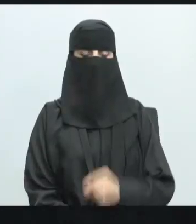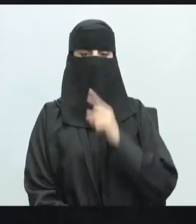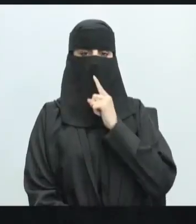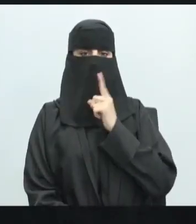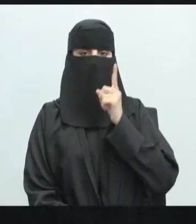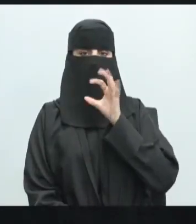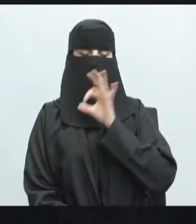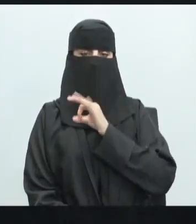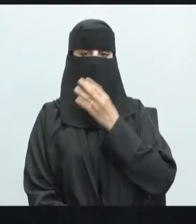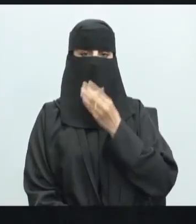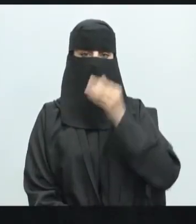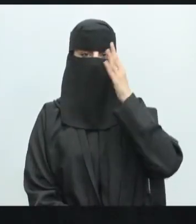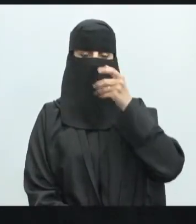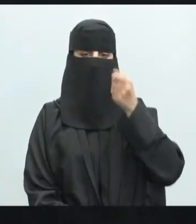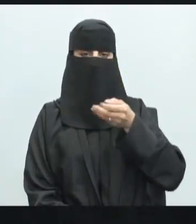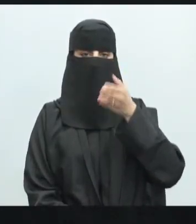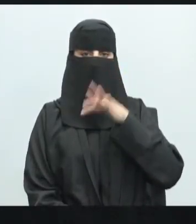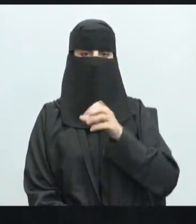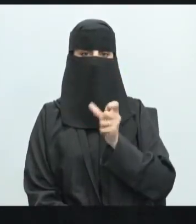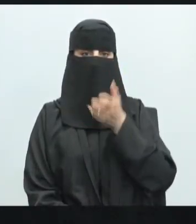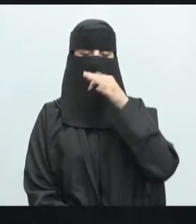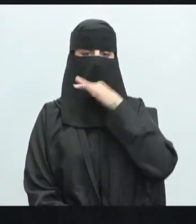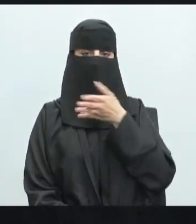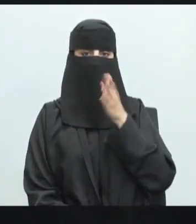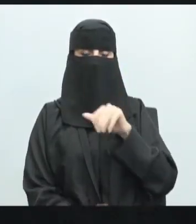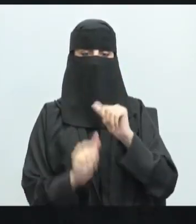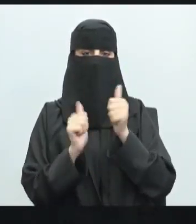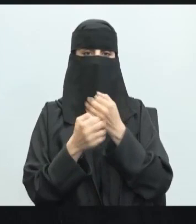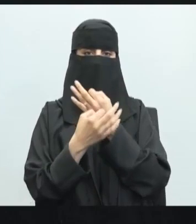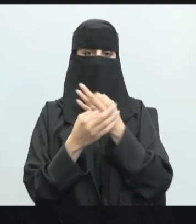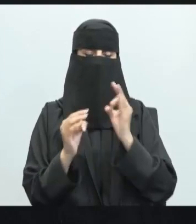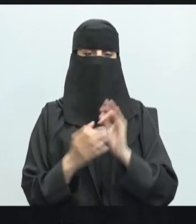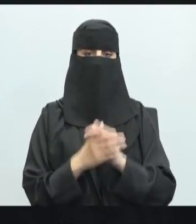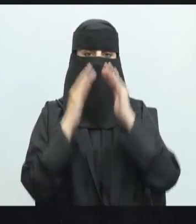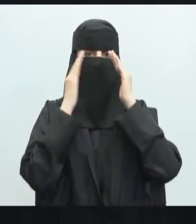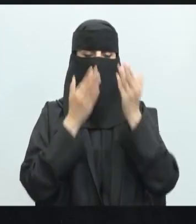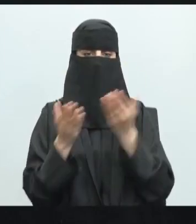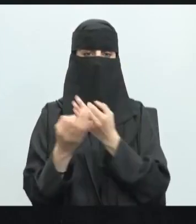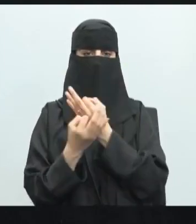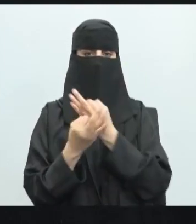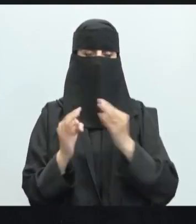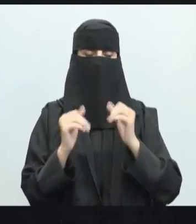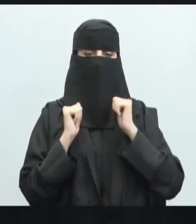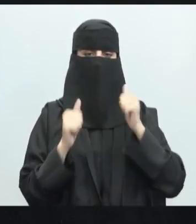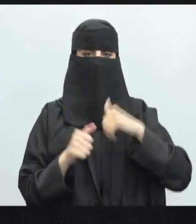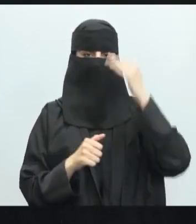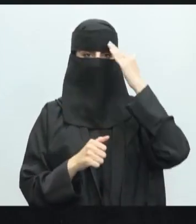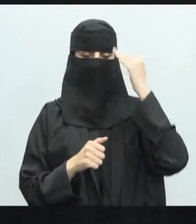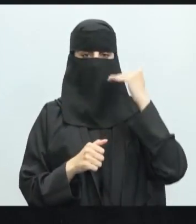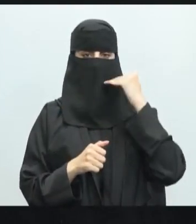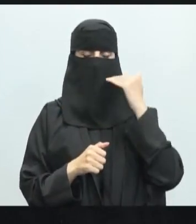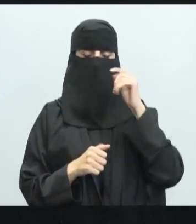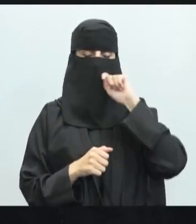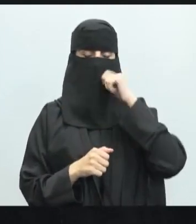بسم الله الرحمن الرحيم، والصلاة والسلام على أشرف الأنبياء والمرسلين. مرحبا بكم طلاب وطالبات الصف